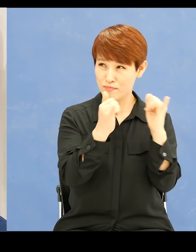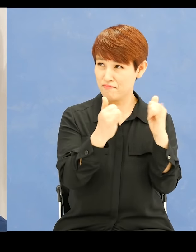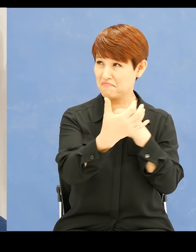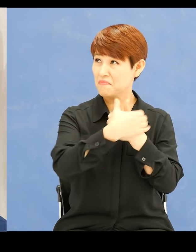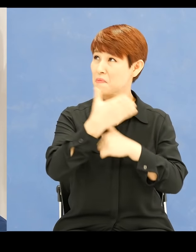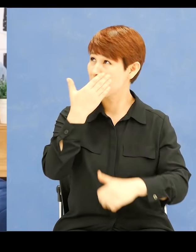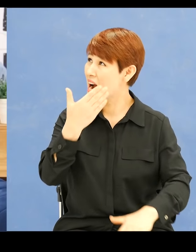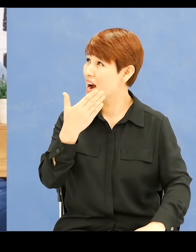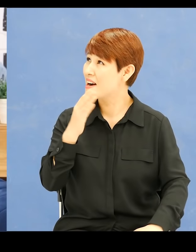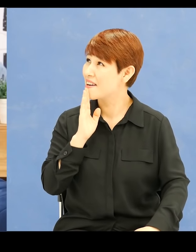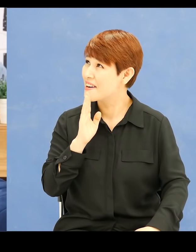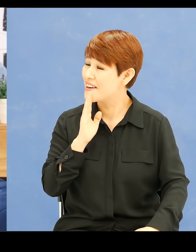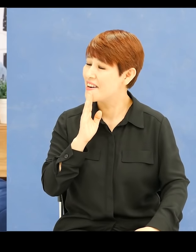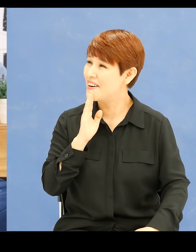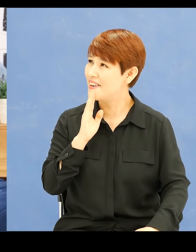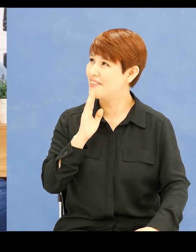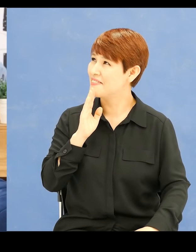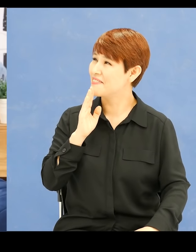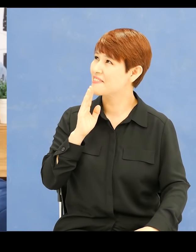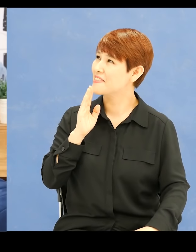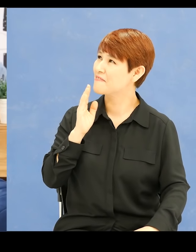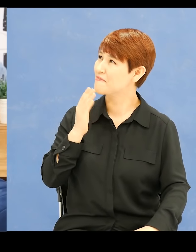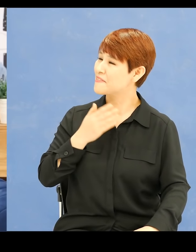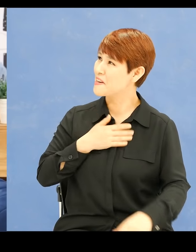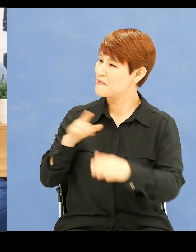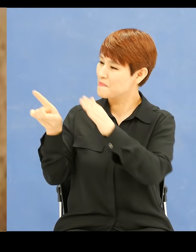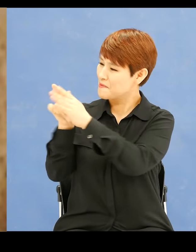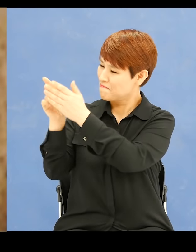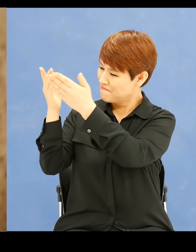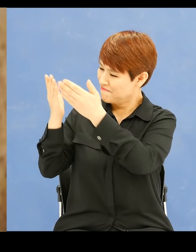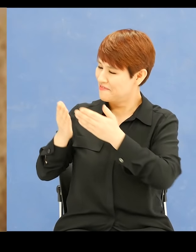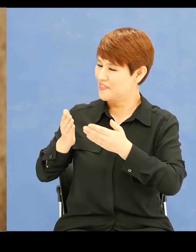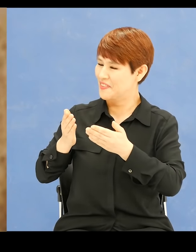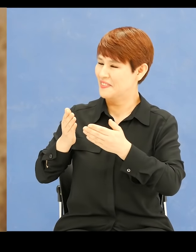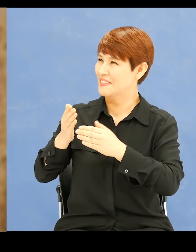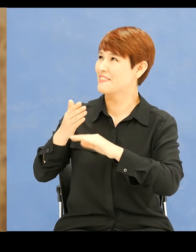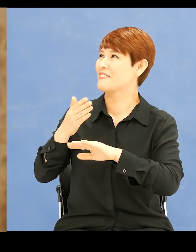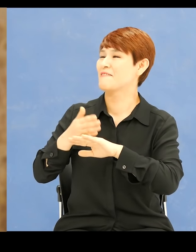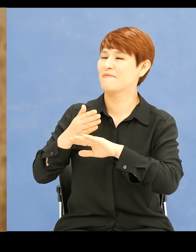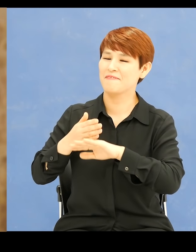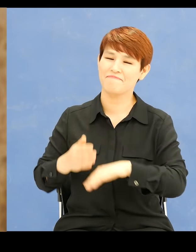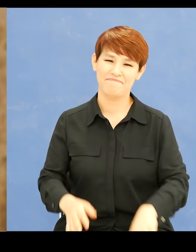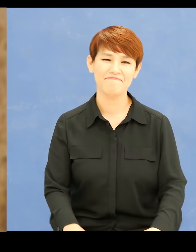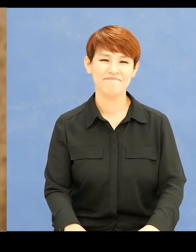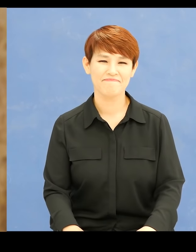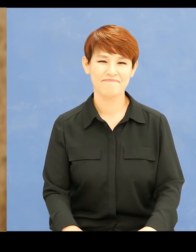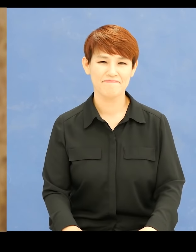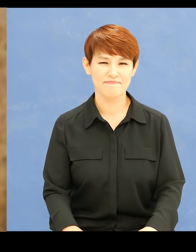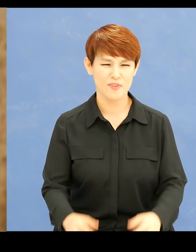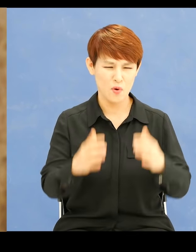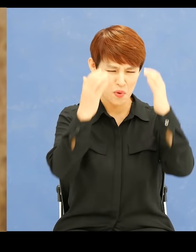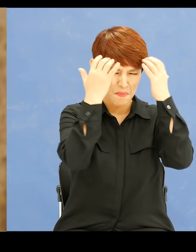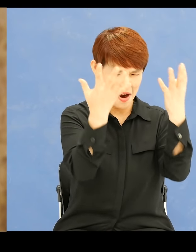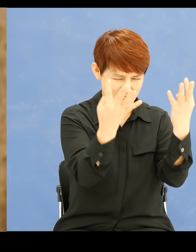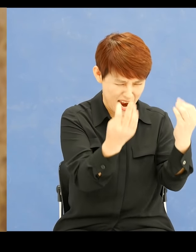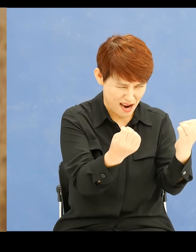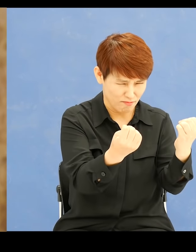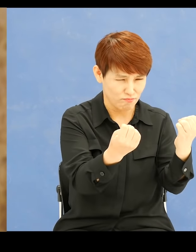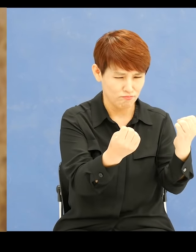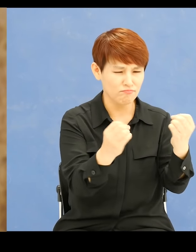못 누리기도 하고 그런 게 있더라고요. 네. 그래서 저는 그 말씀을 가지고 하나님이 내 인생 앞에 펼쳐놓은 은혜의 때가 있다. 시간표가 다